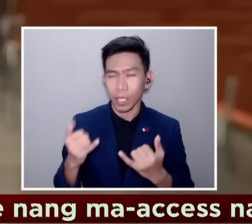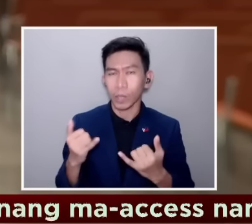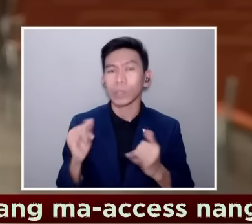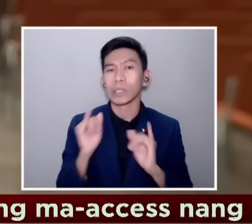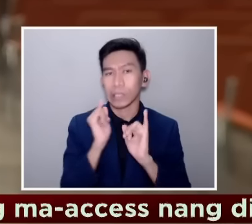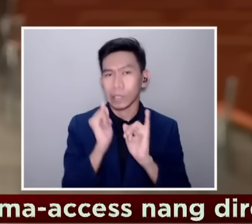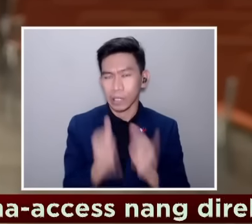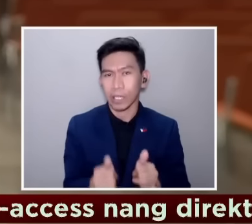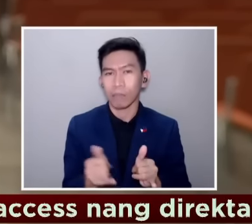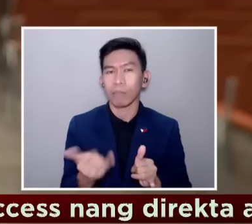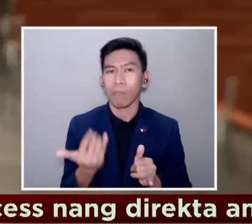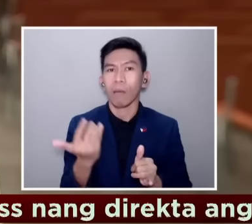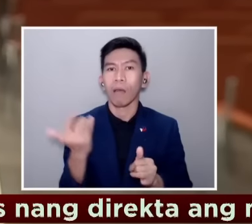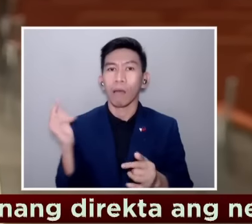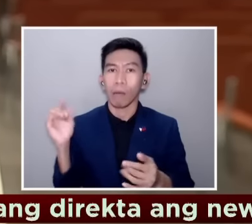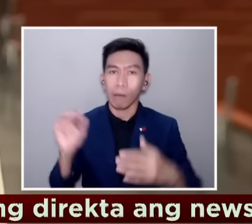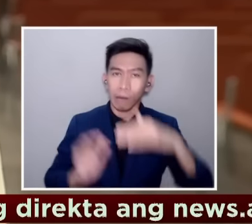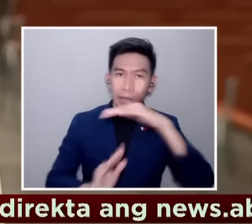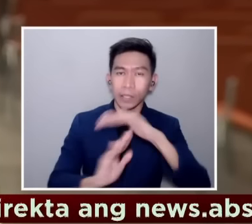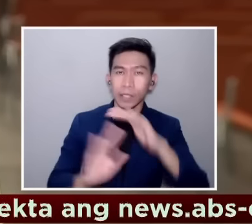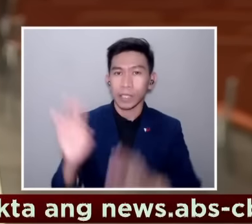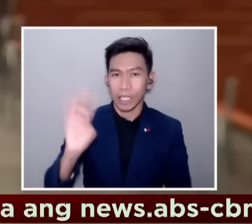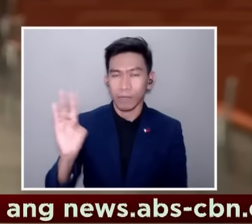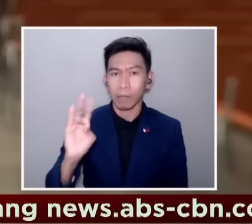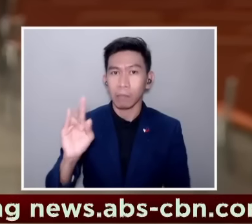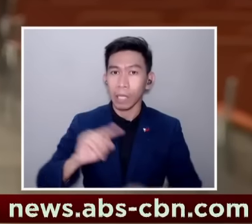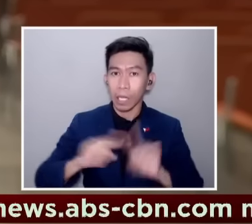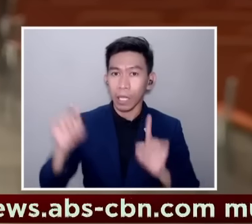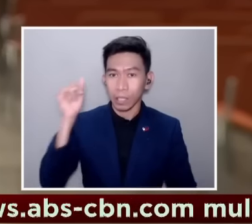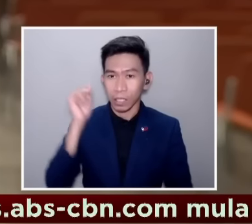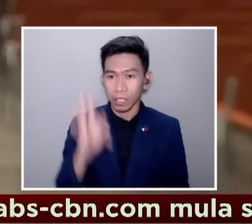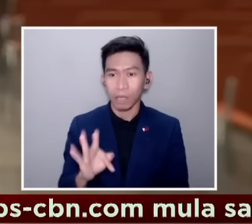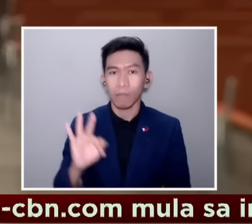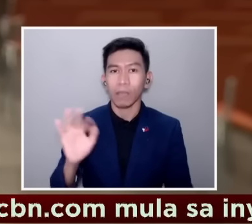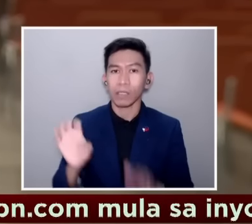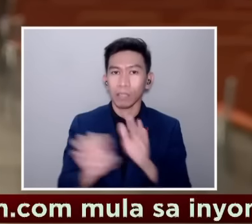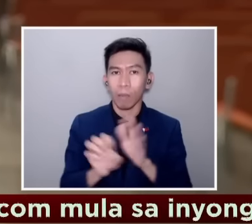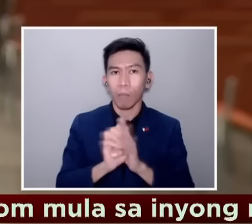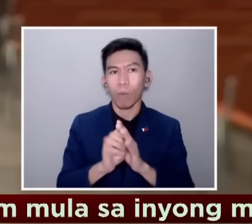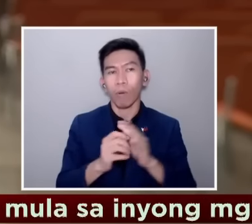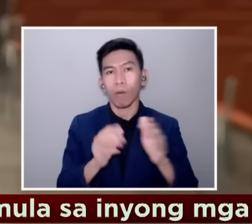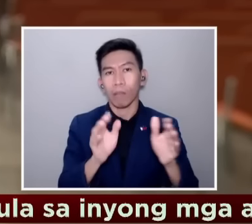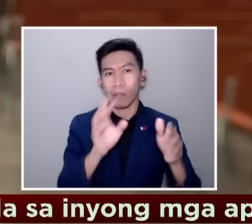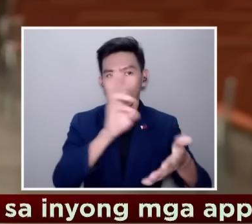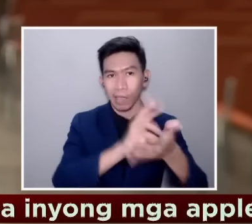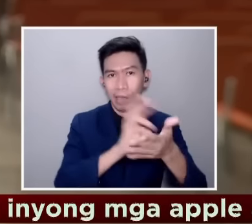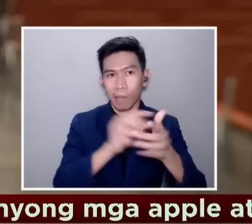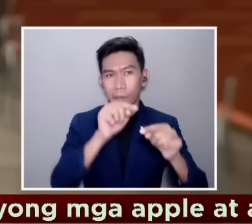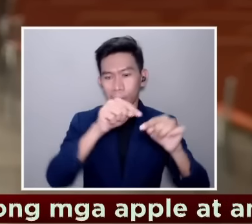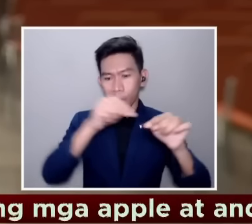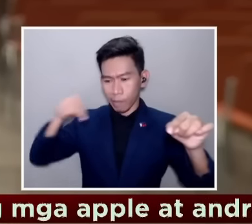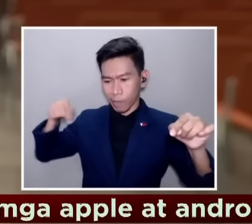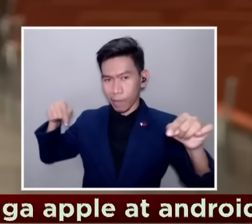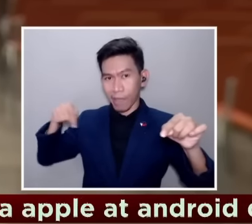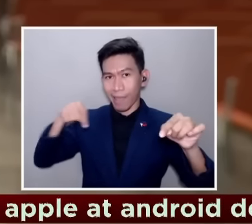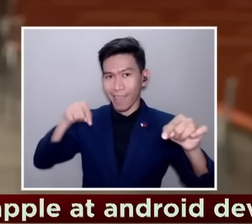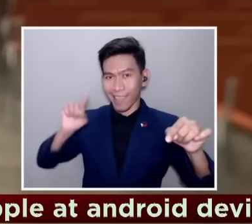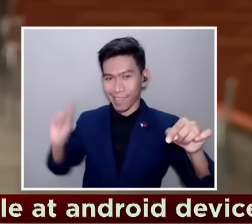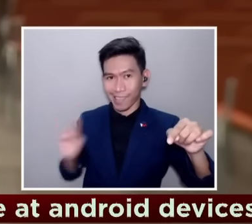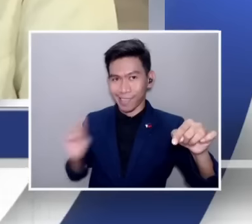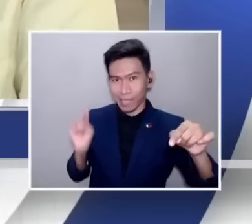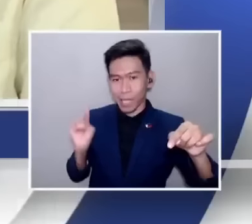pagboto. Subalit kung merong ang layo po ay 30 metro sa mismong presinto, kayo po ay makakaboto pa rin.